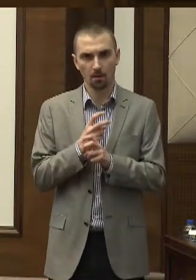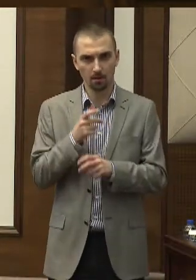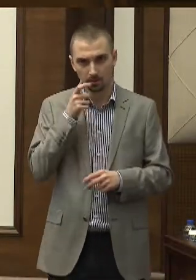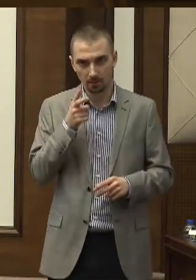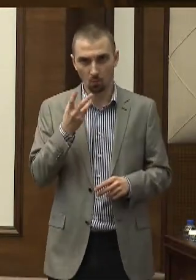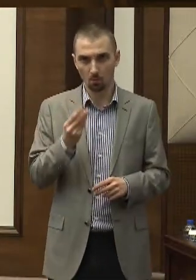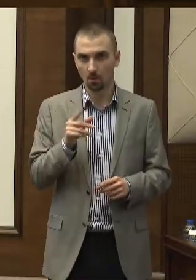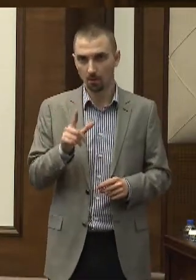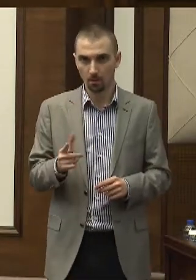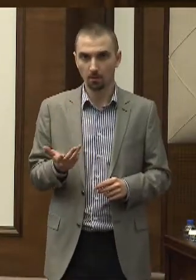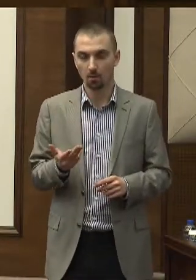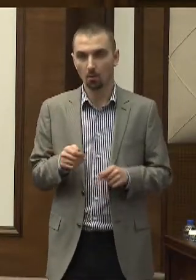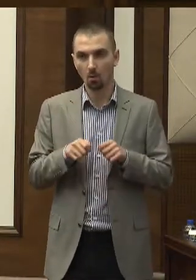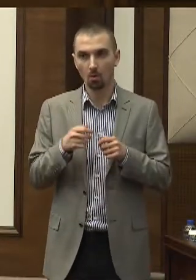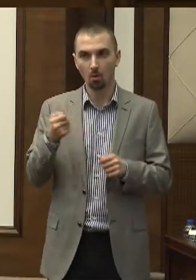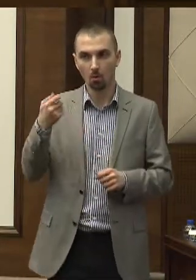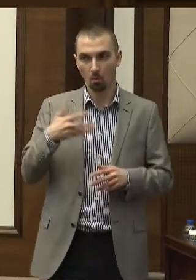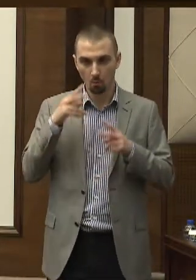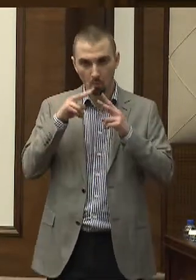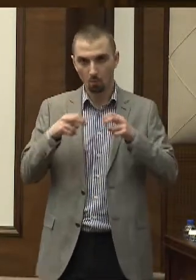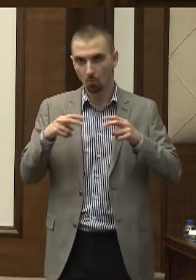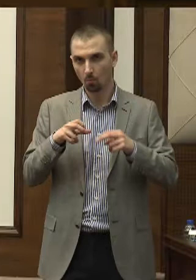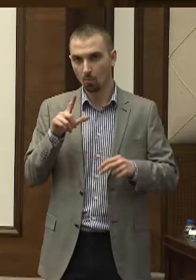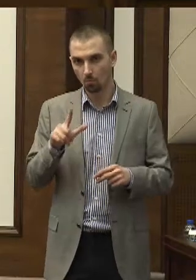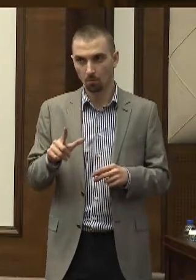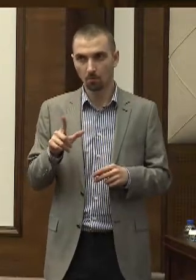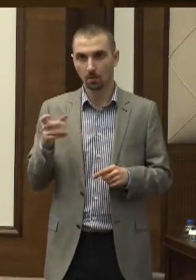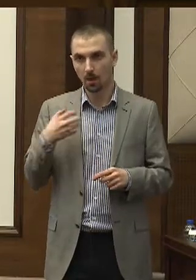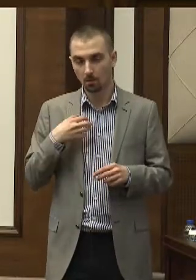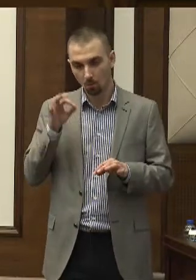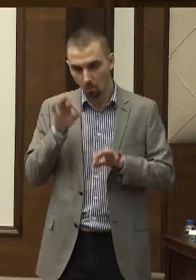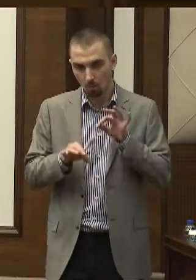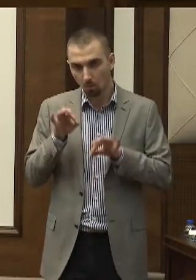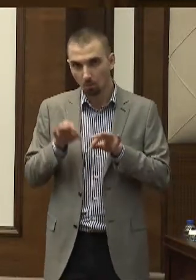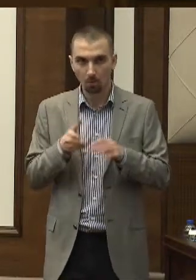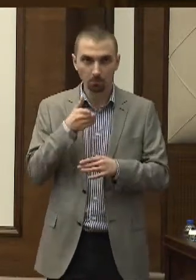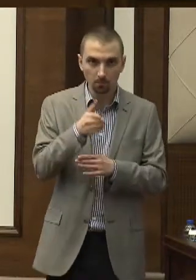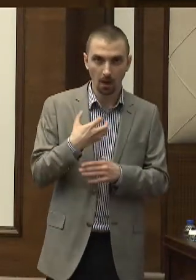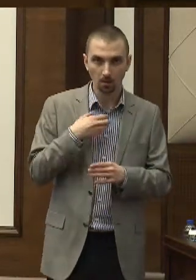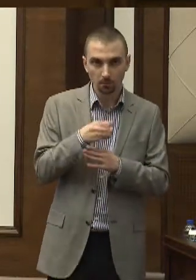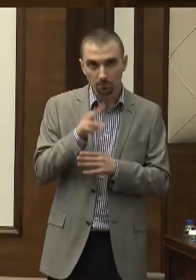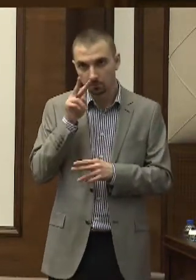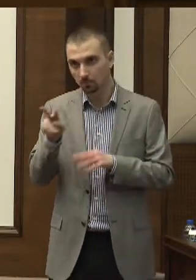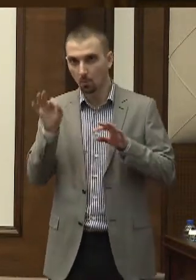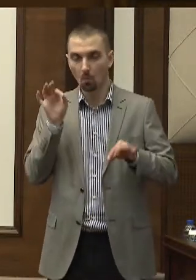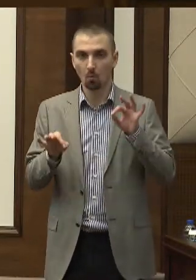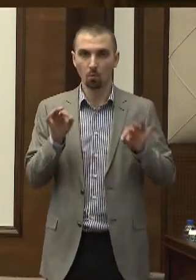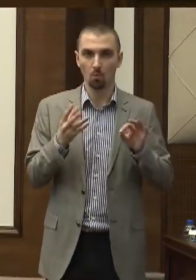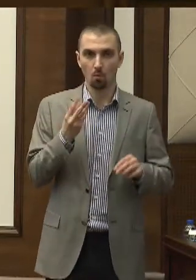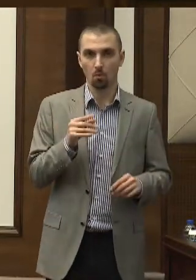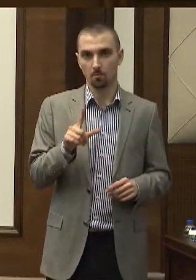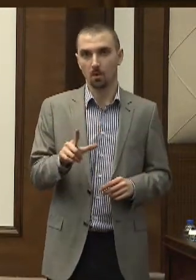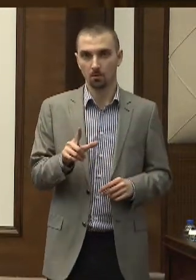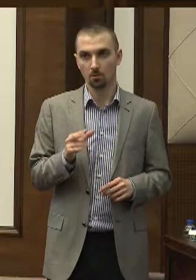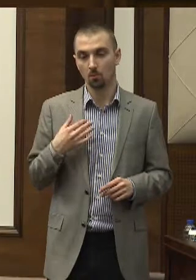meclisinin, komisyon üyesi arkadaşlarımızın mutlaka yerinde görerek olmayacak işe amin dememeniz lazım.